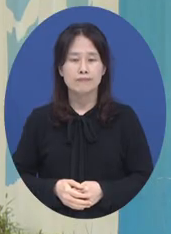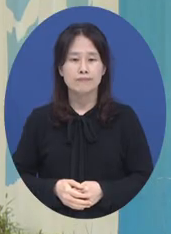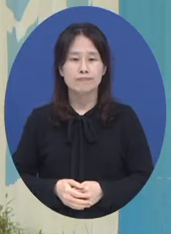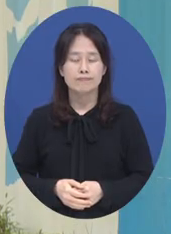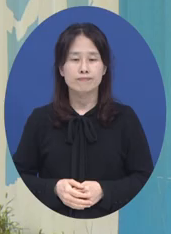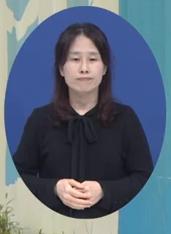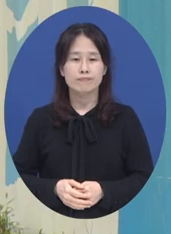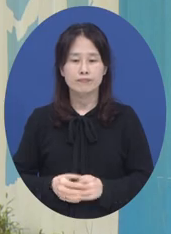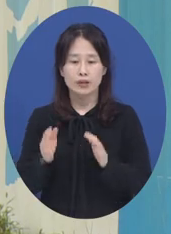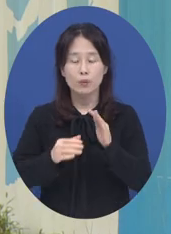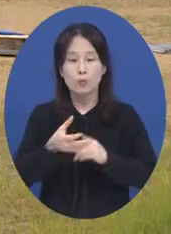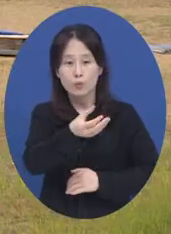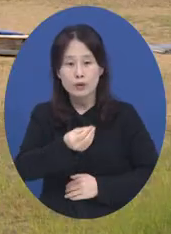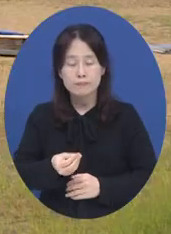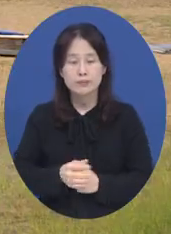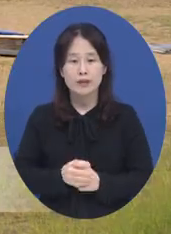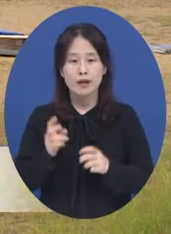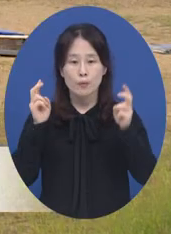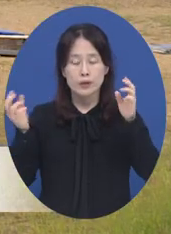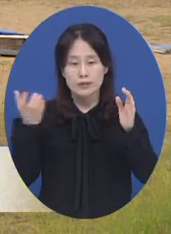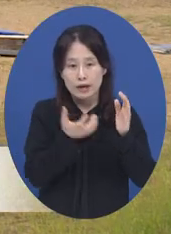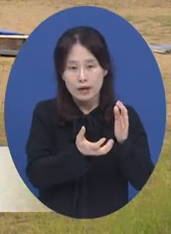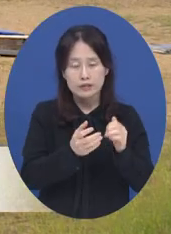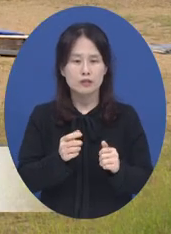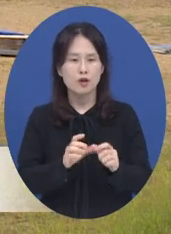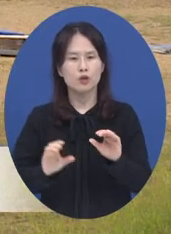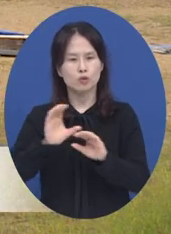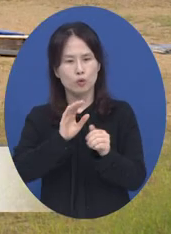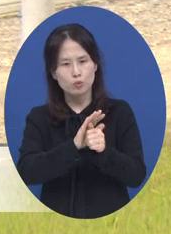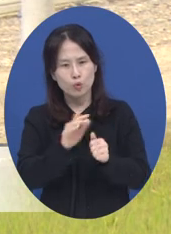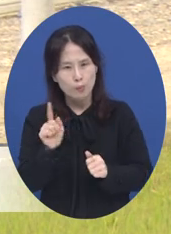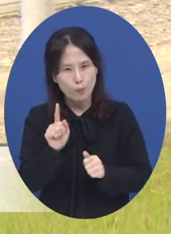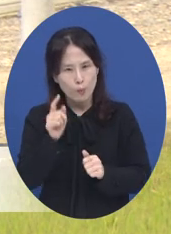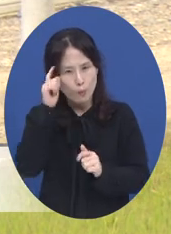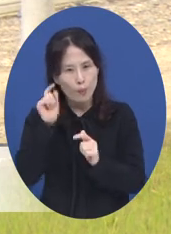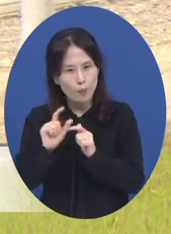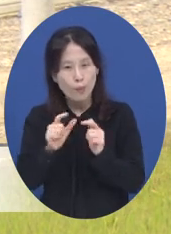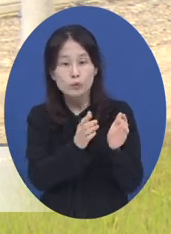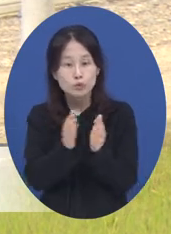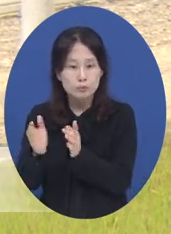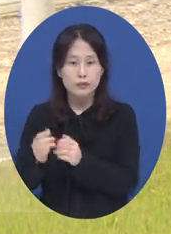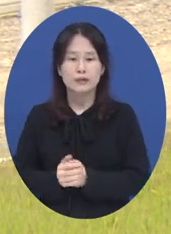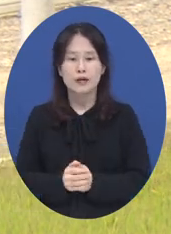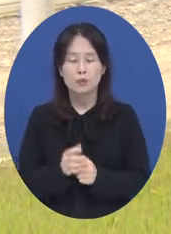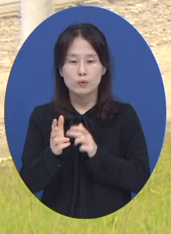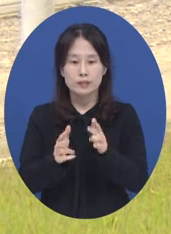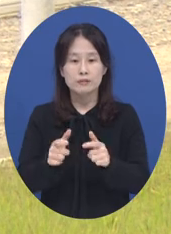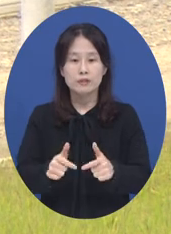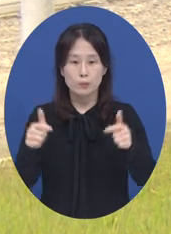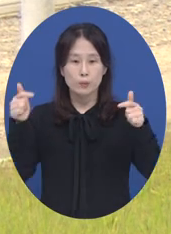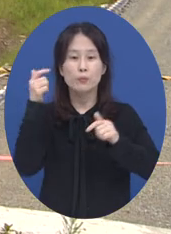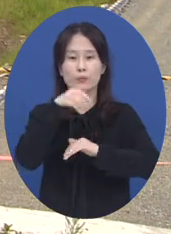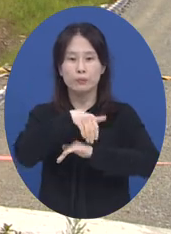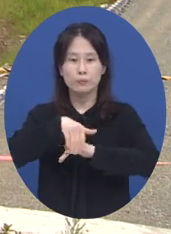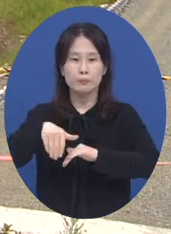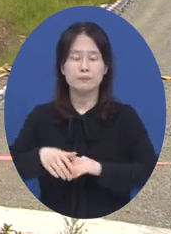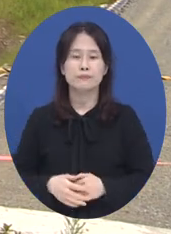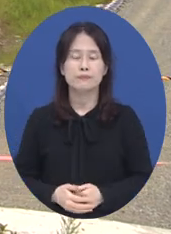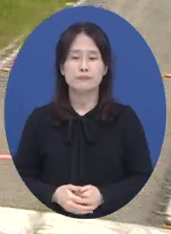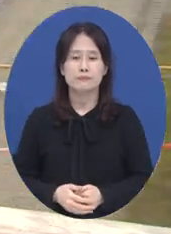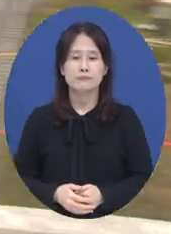경기도는 공공임대 입주기업에 추가 지원 방안을 마련하고 공공임대 산업단지를 확대해 나갈 계획입니다